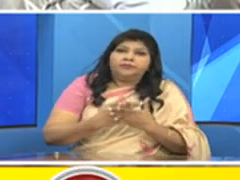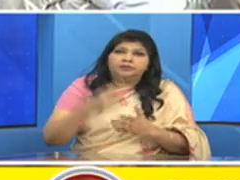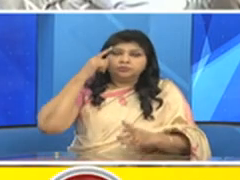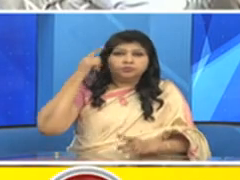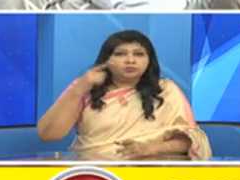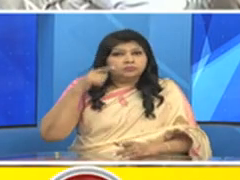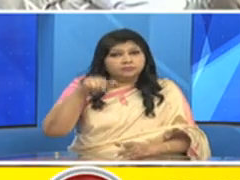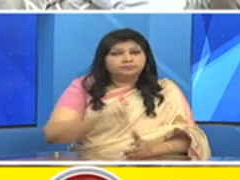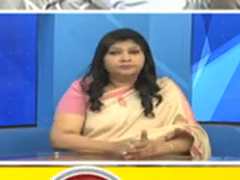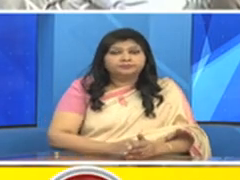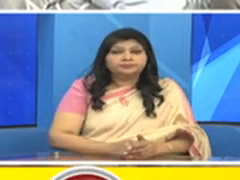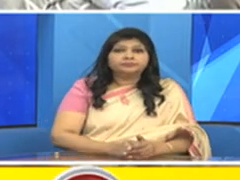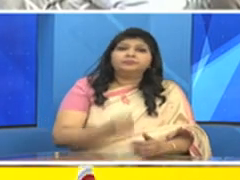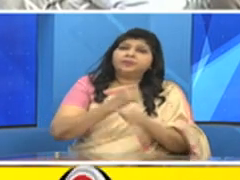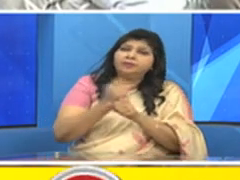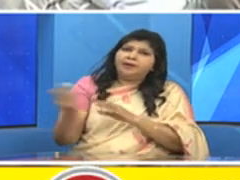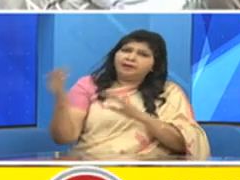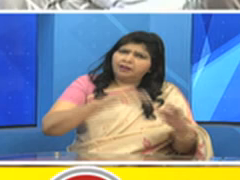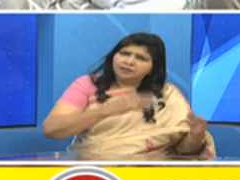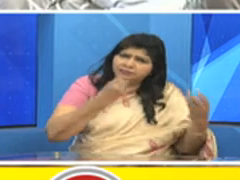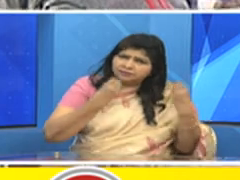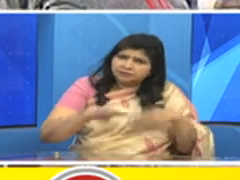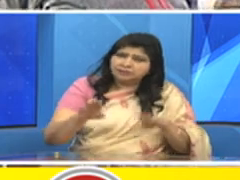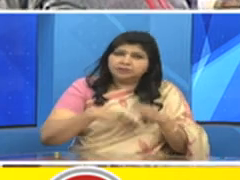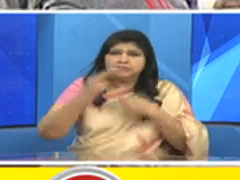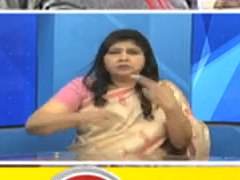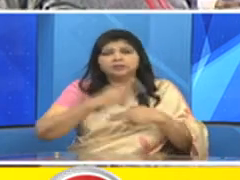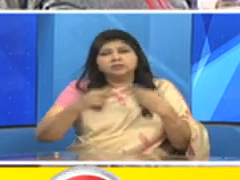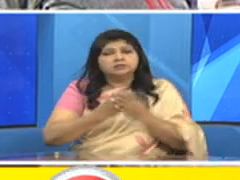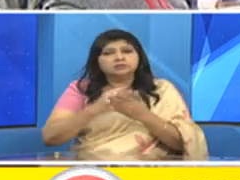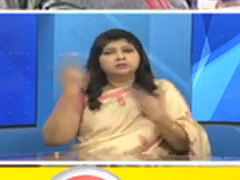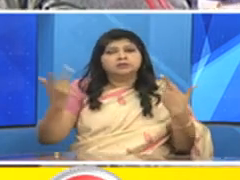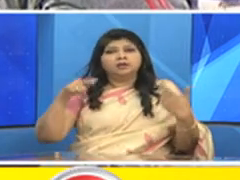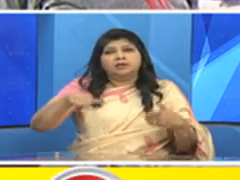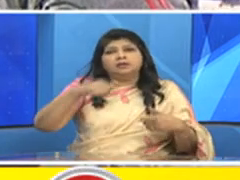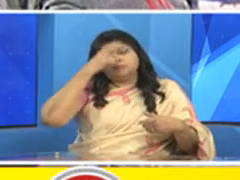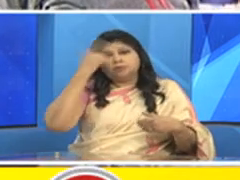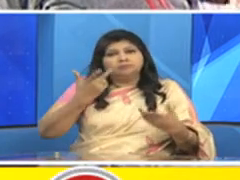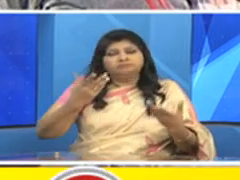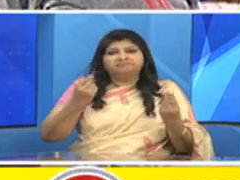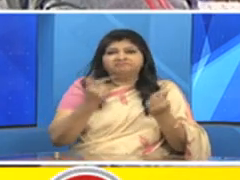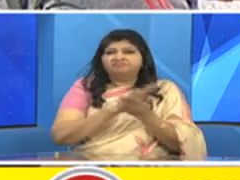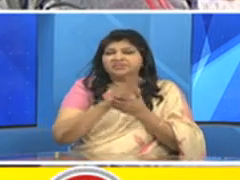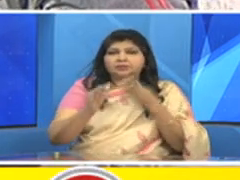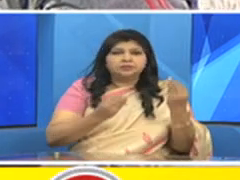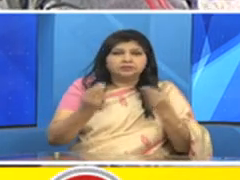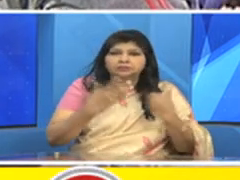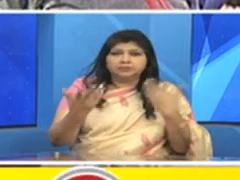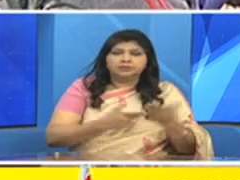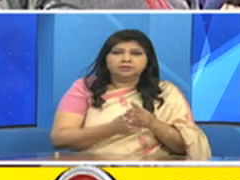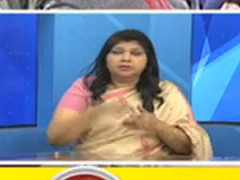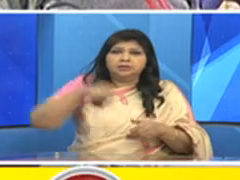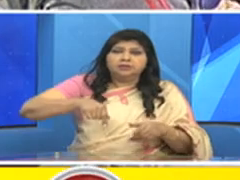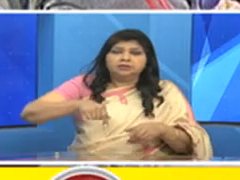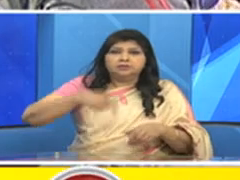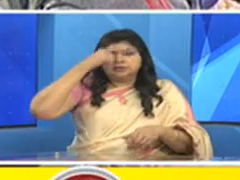होगा। सरकारें आईं और चली गई, लेकिन इनकी पीड़ा का हल नहीं निकल पाया।